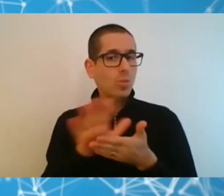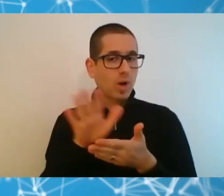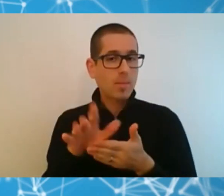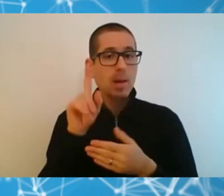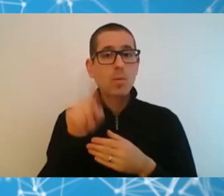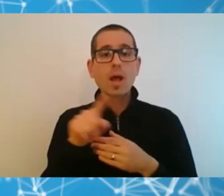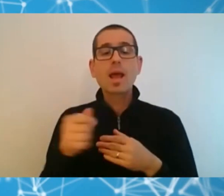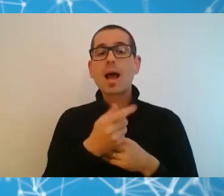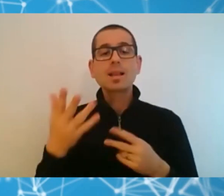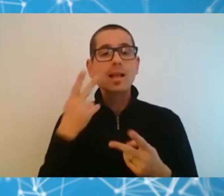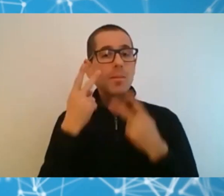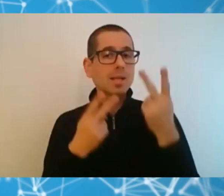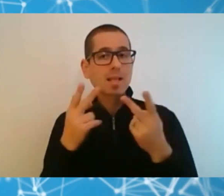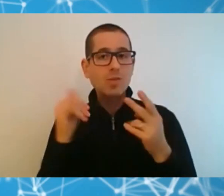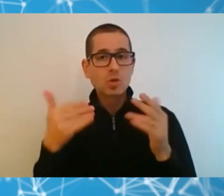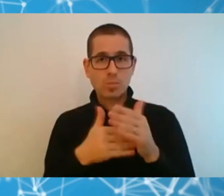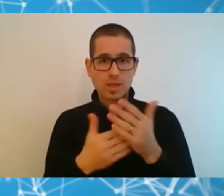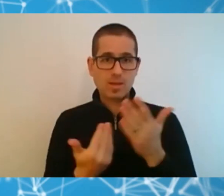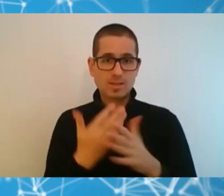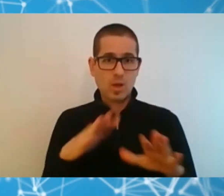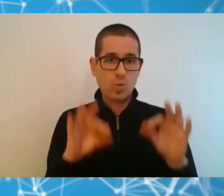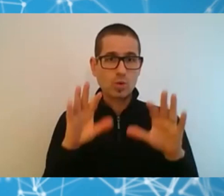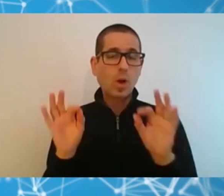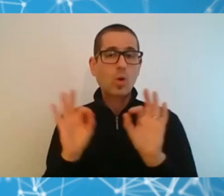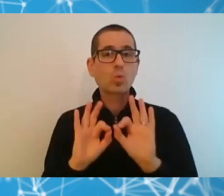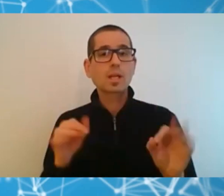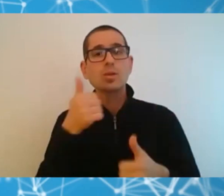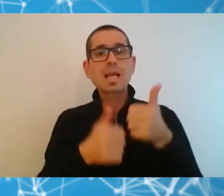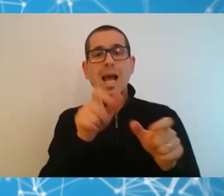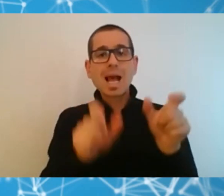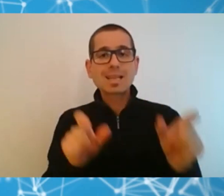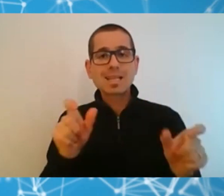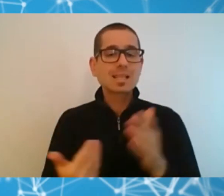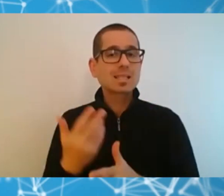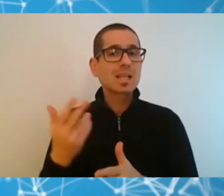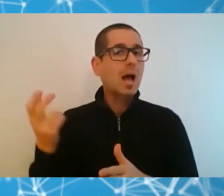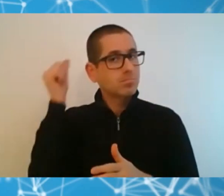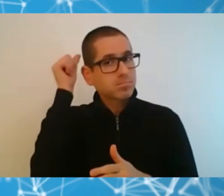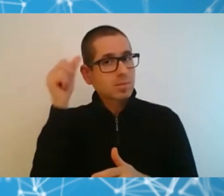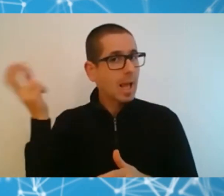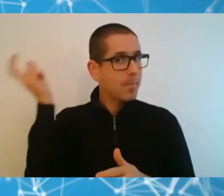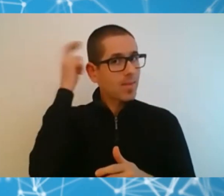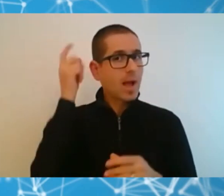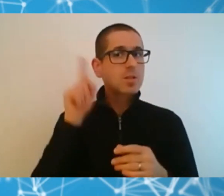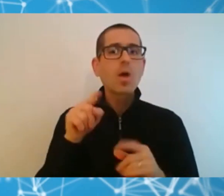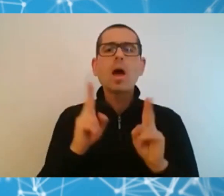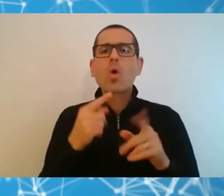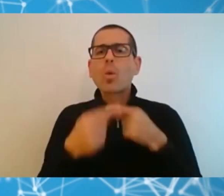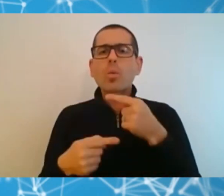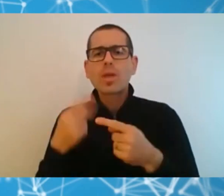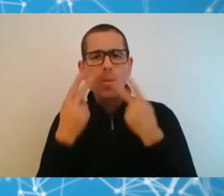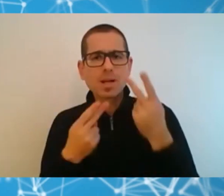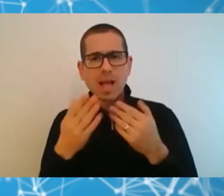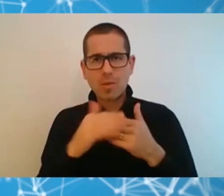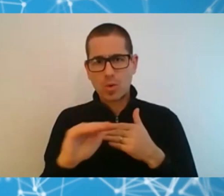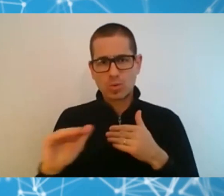katere preiskave so potrebne za ugotavljanje ustreznosti kandidata za implantacijo in kako potekajo preiskave pri otrocih? Odvisno